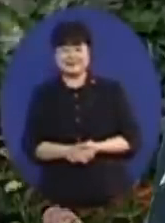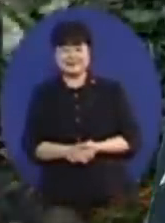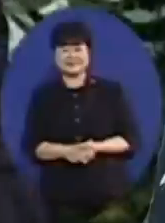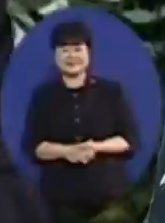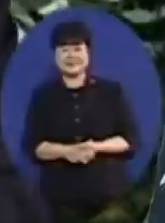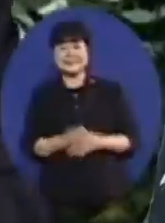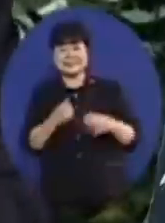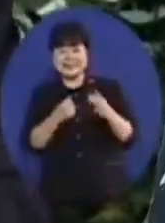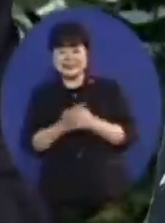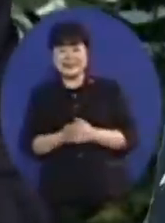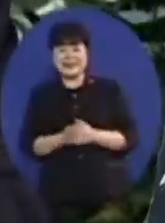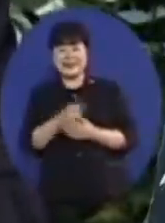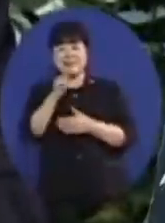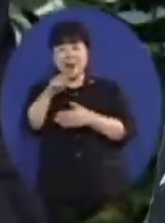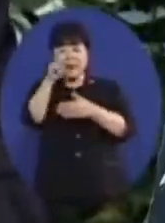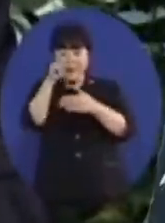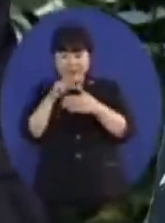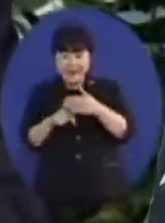것이